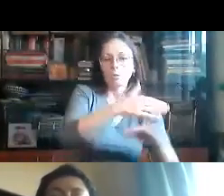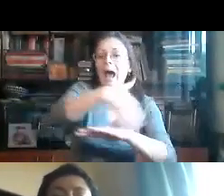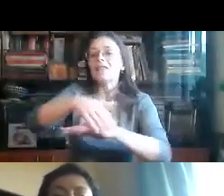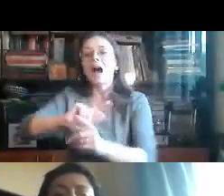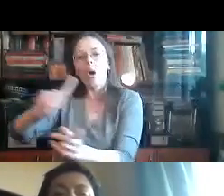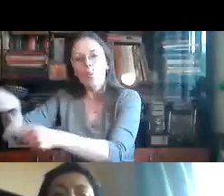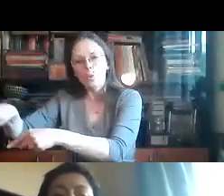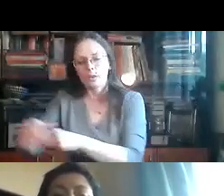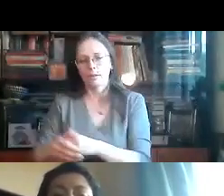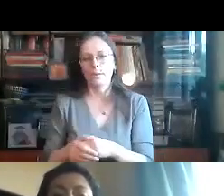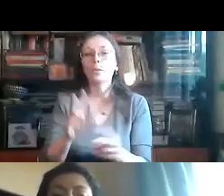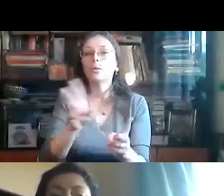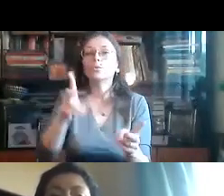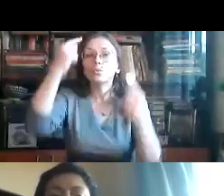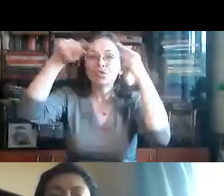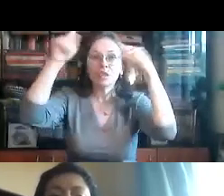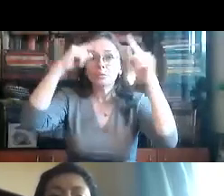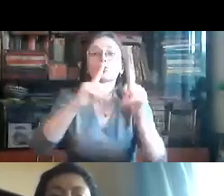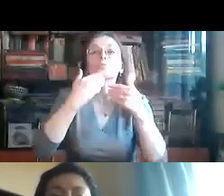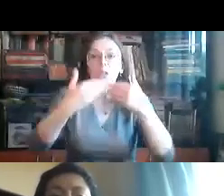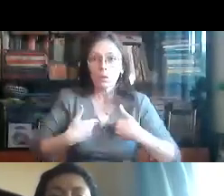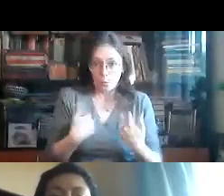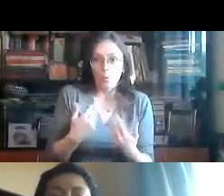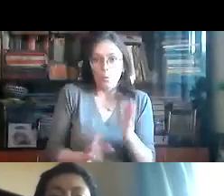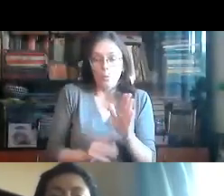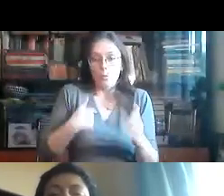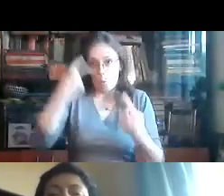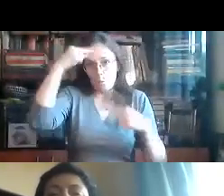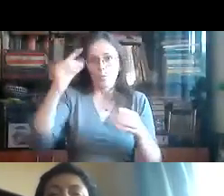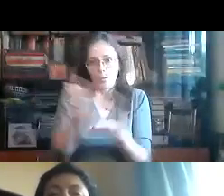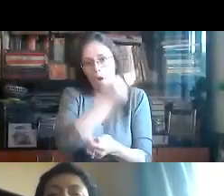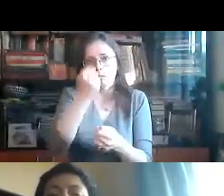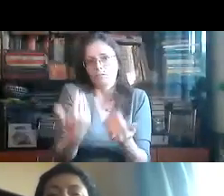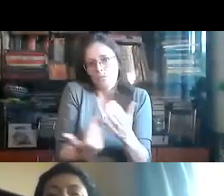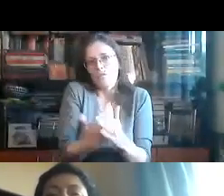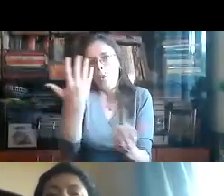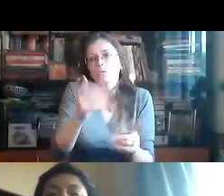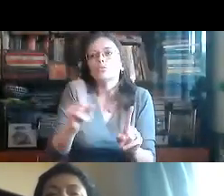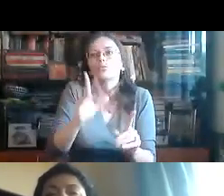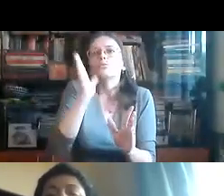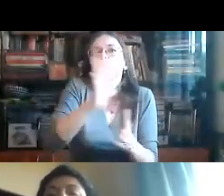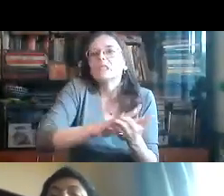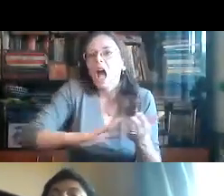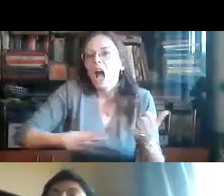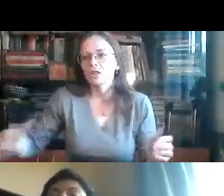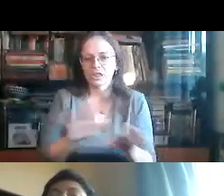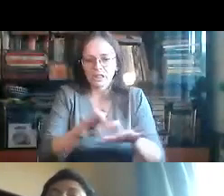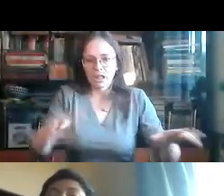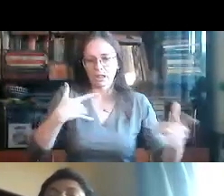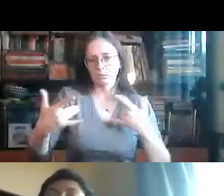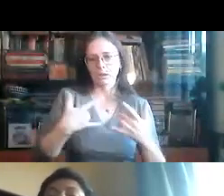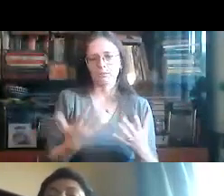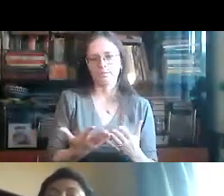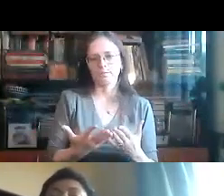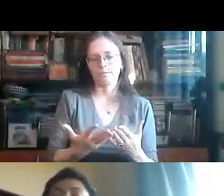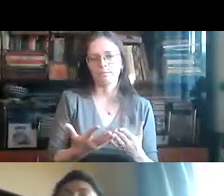придумали, как до сентября. Как быть дальше вообще с детским театром? Потому что для детей очень важна